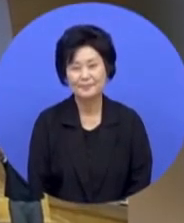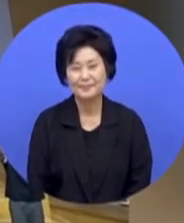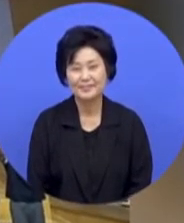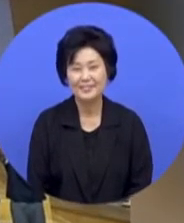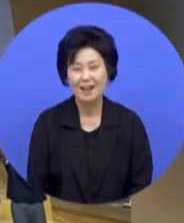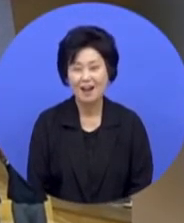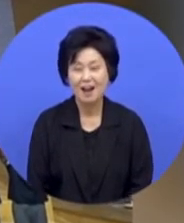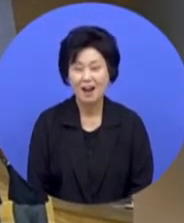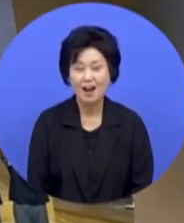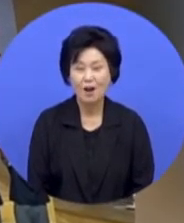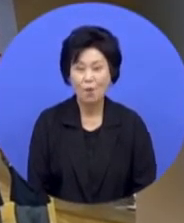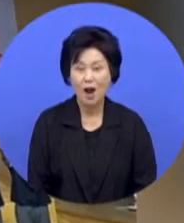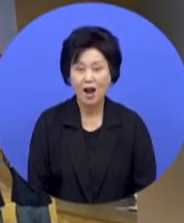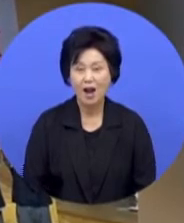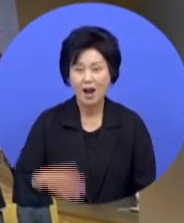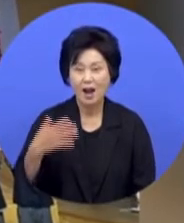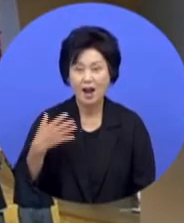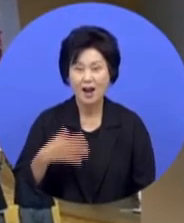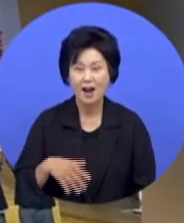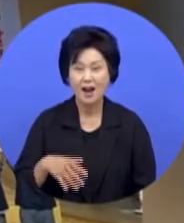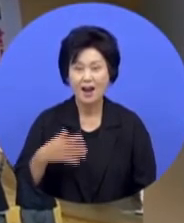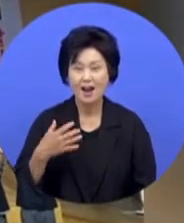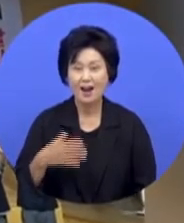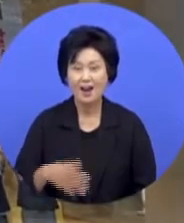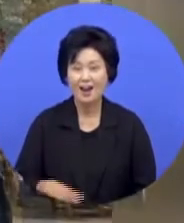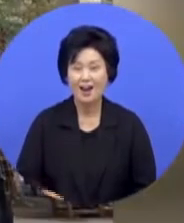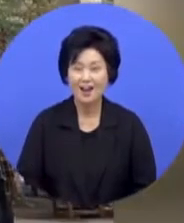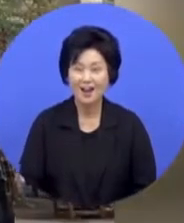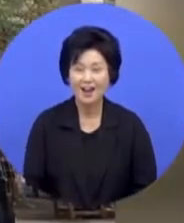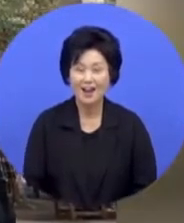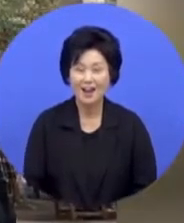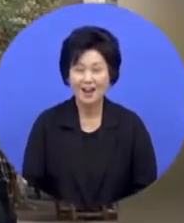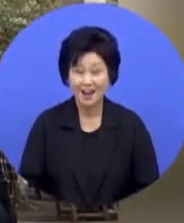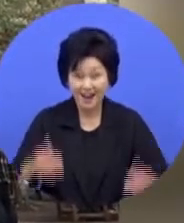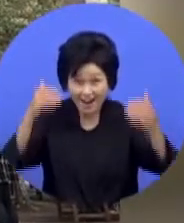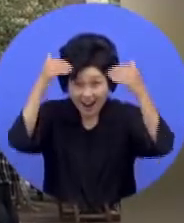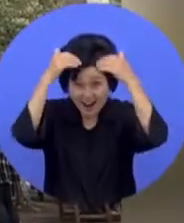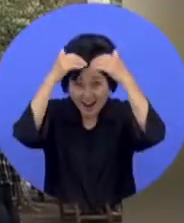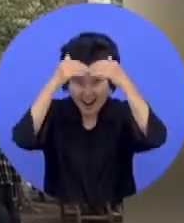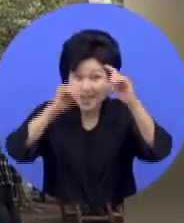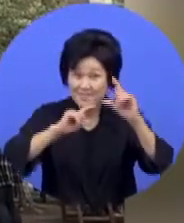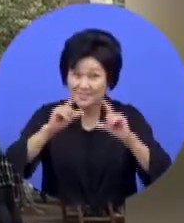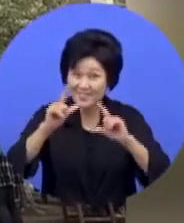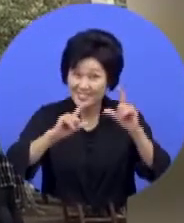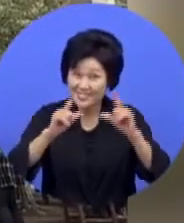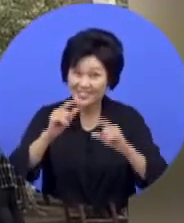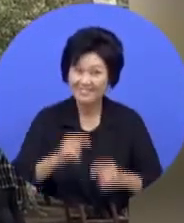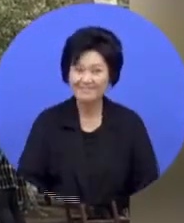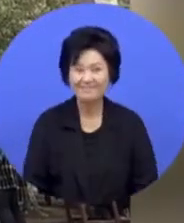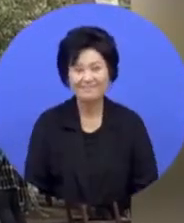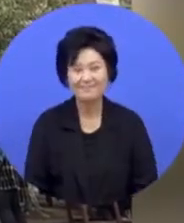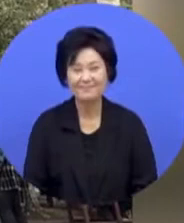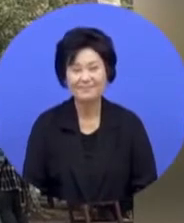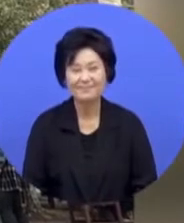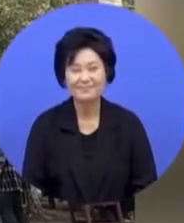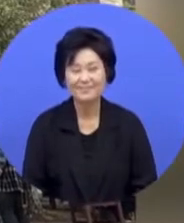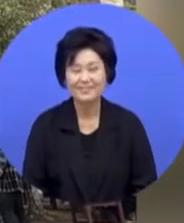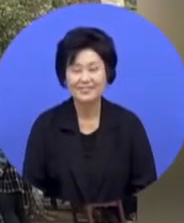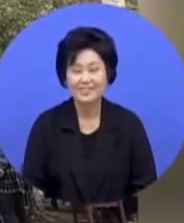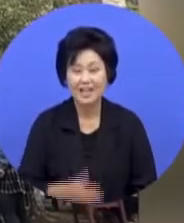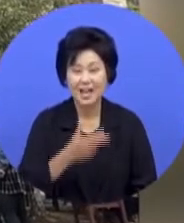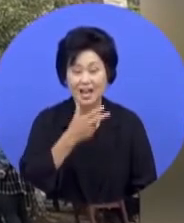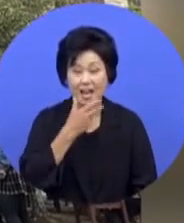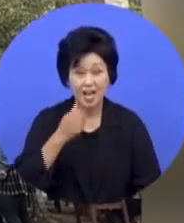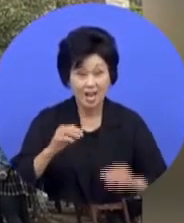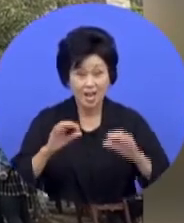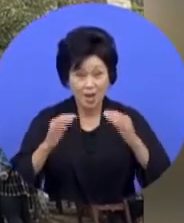여기에요, 목사님? 네. 머리 하트를 하고 있네요, 손하트. 설명 좀 해주세요. 이제 그 영국 비전 트립으로